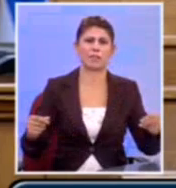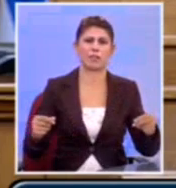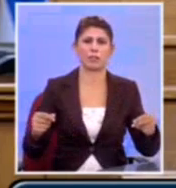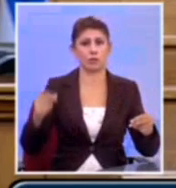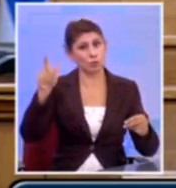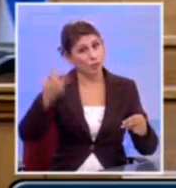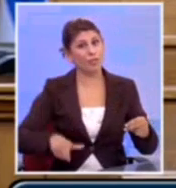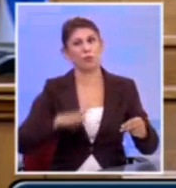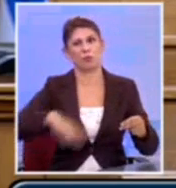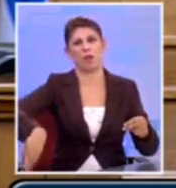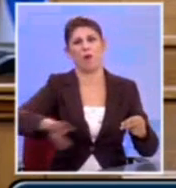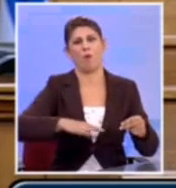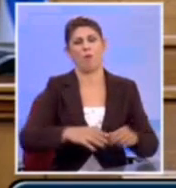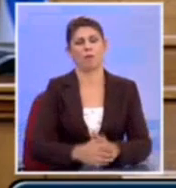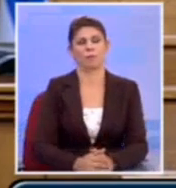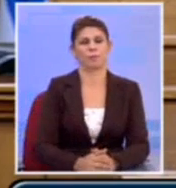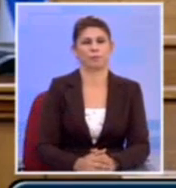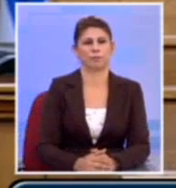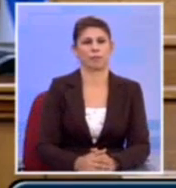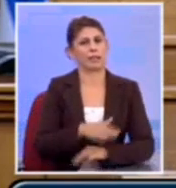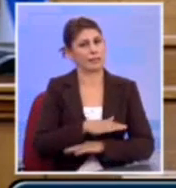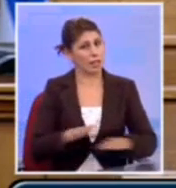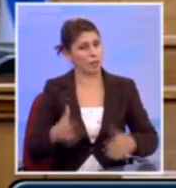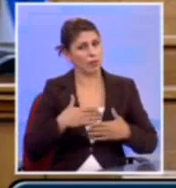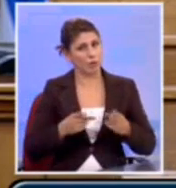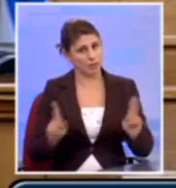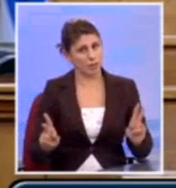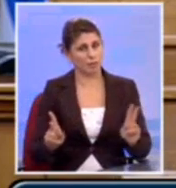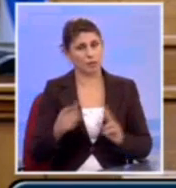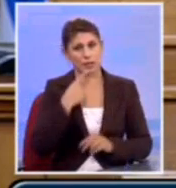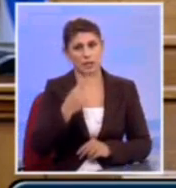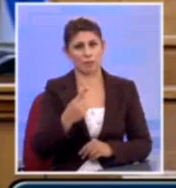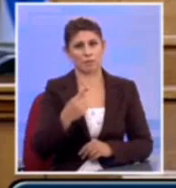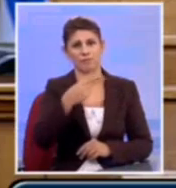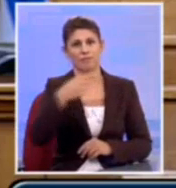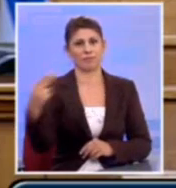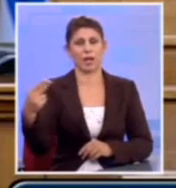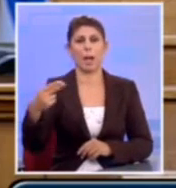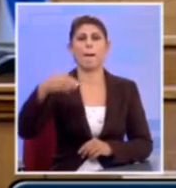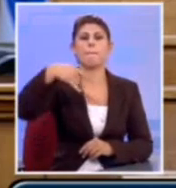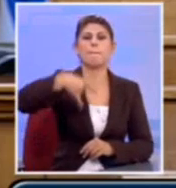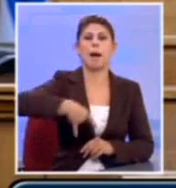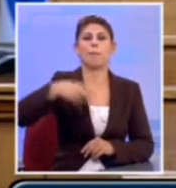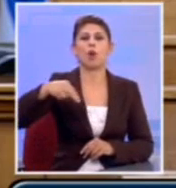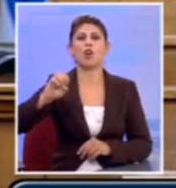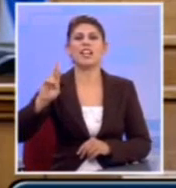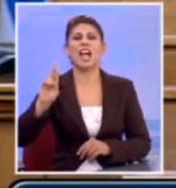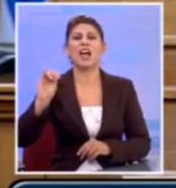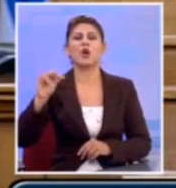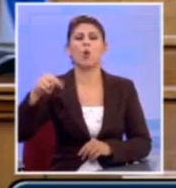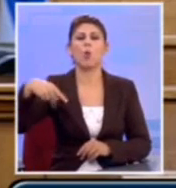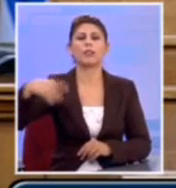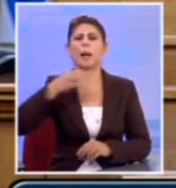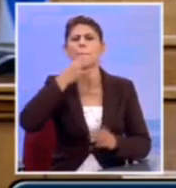του ιδίου. Κλείνοντας, θα μου επιτρέψετε να ανασύρω το στίχο του Παύλου Νερούντα, με τον οποίο